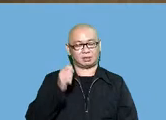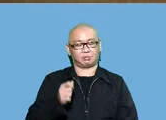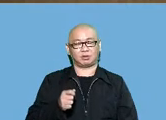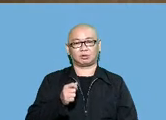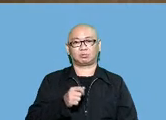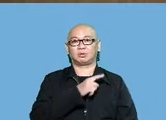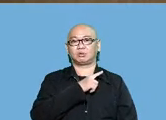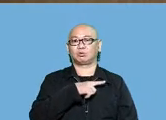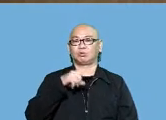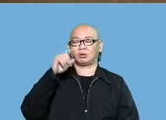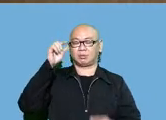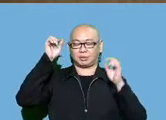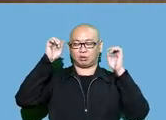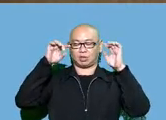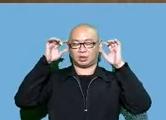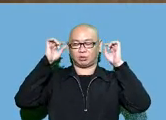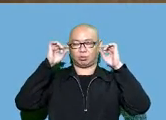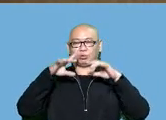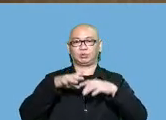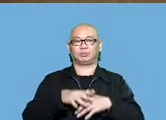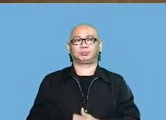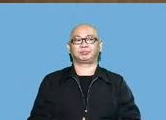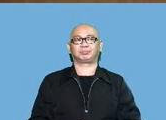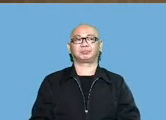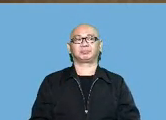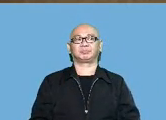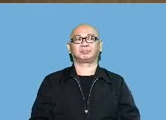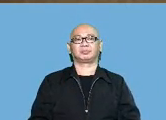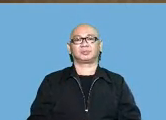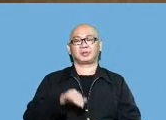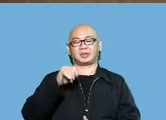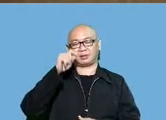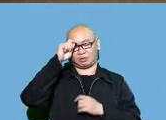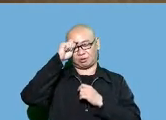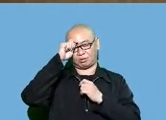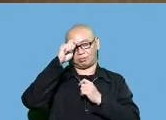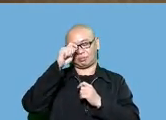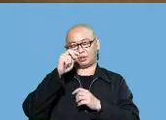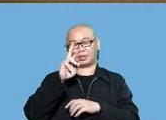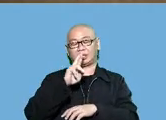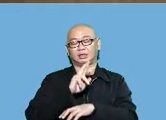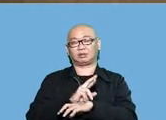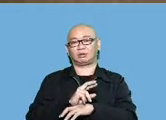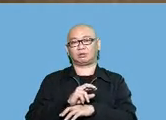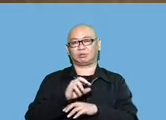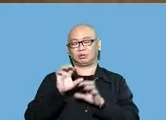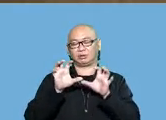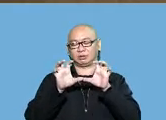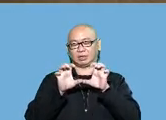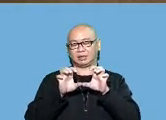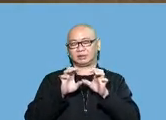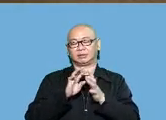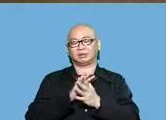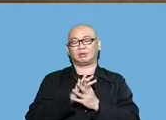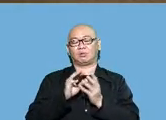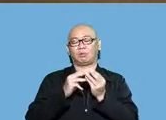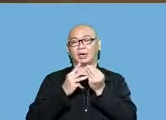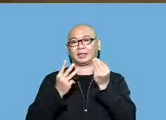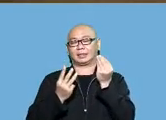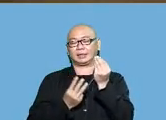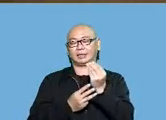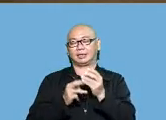Assalamualaikum warahmatullahi wabarakatuh. Yang terhormat Rektor Universitas Negeri Semarang, Wakil